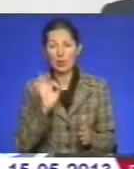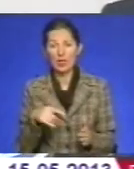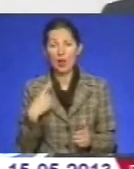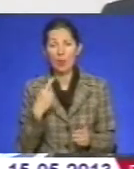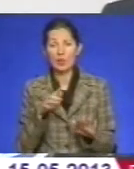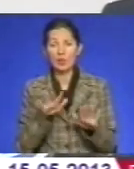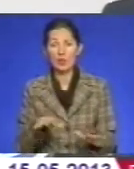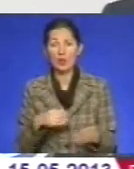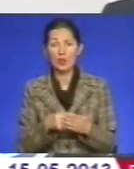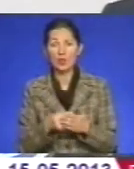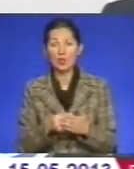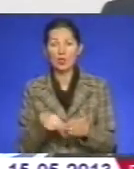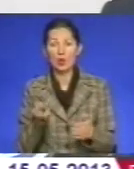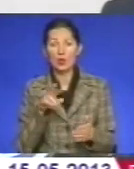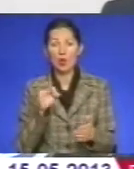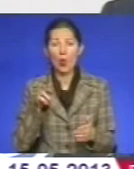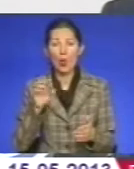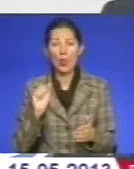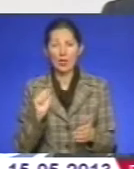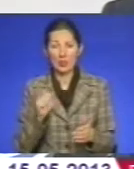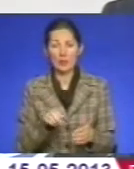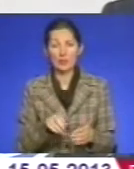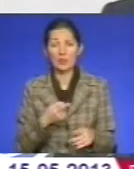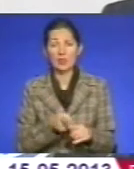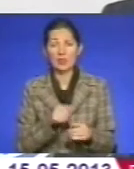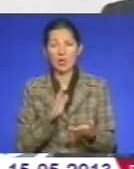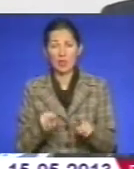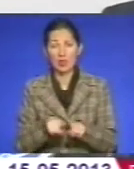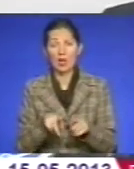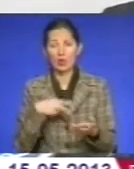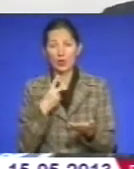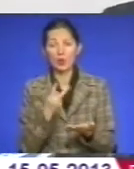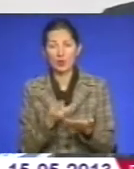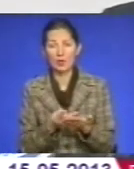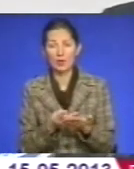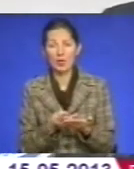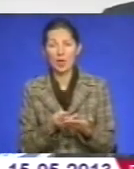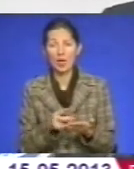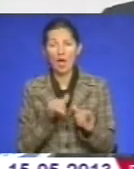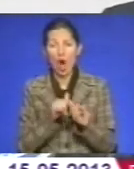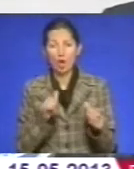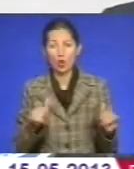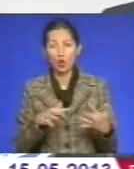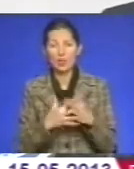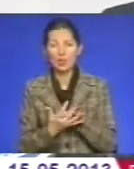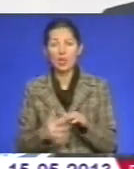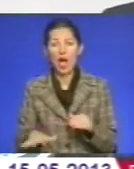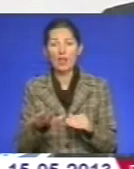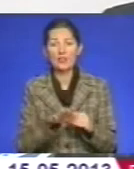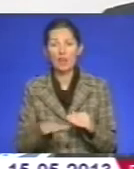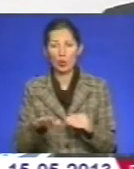місцеві бюджети дотуються сьогодні. Це теж накладає свій відбиток на розвиток сільських територій